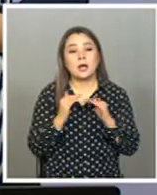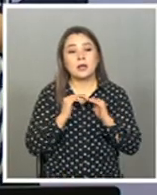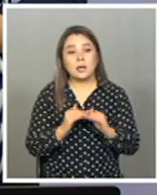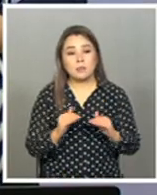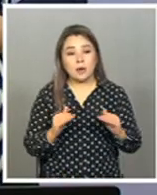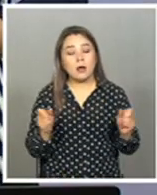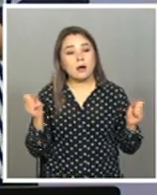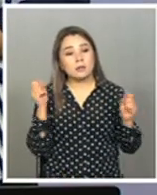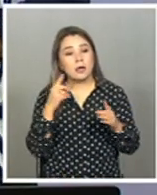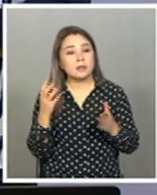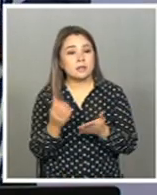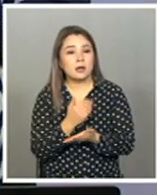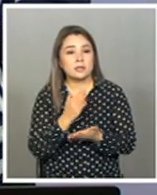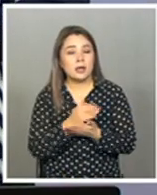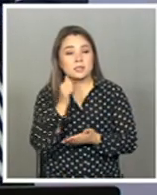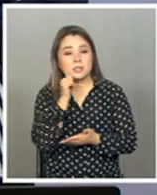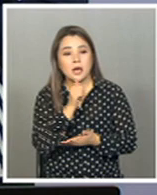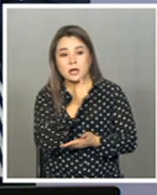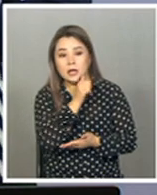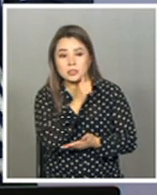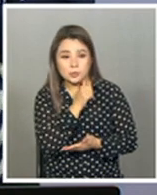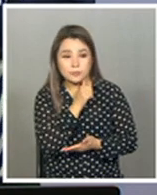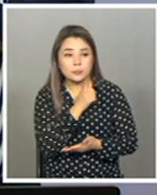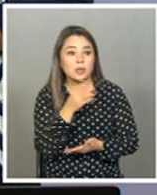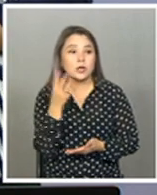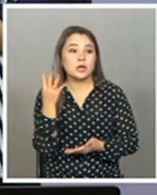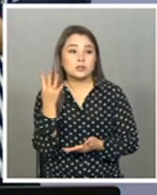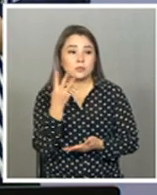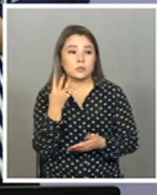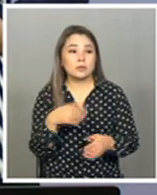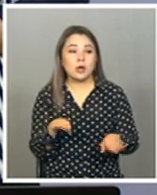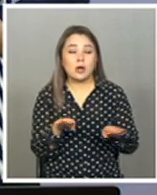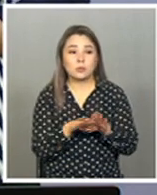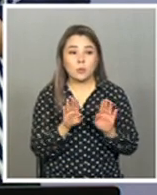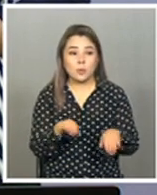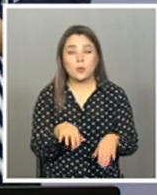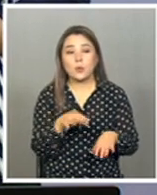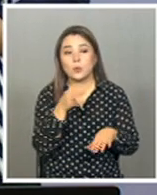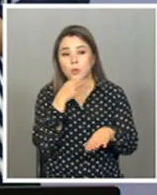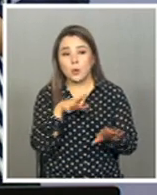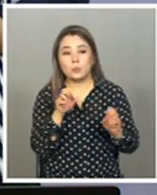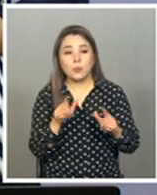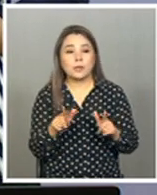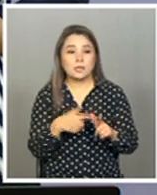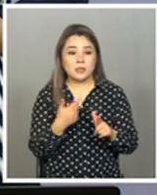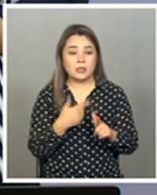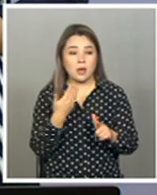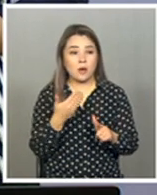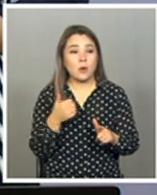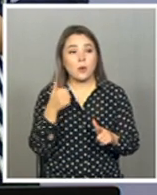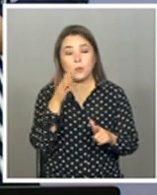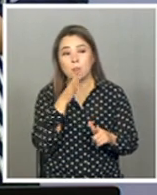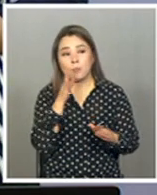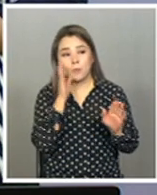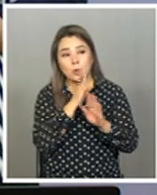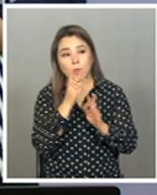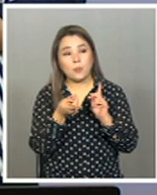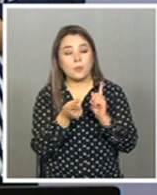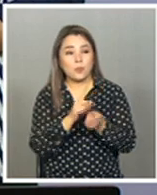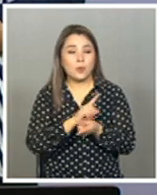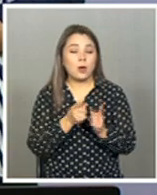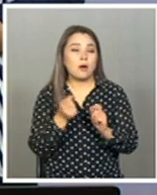отгадайте загадку. Четверку такую любой назовет, погоду меняет она круглый